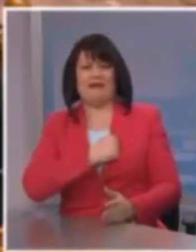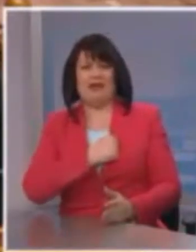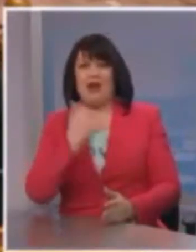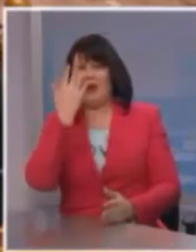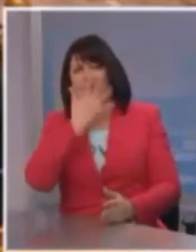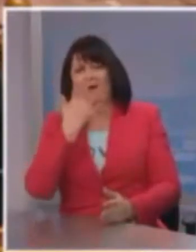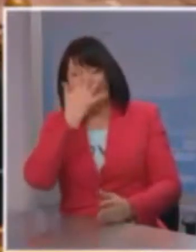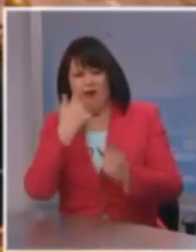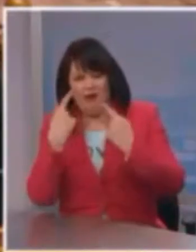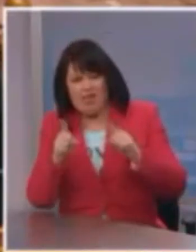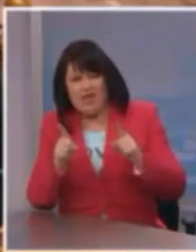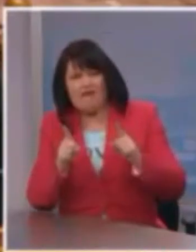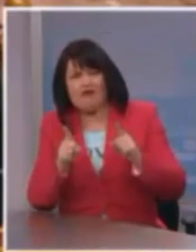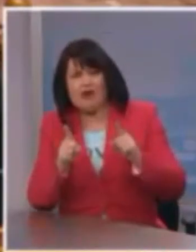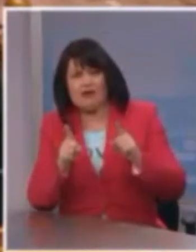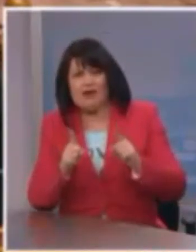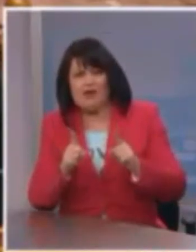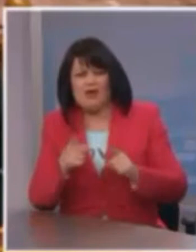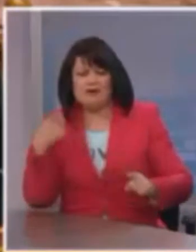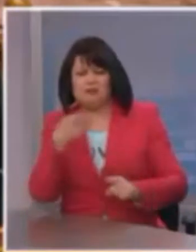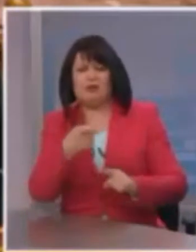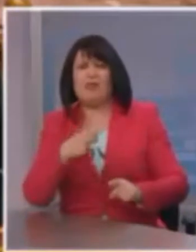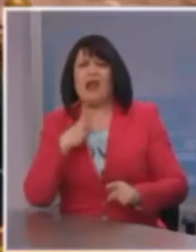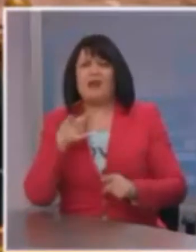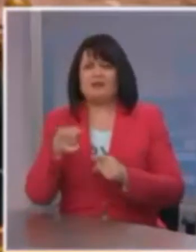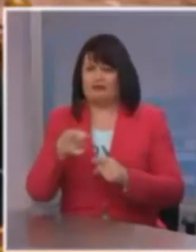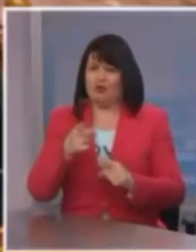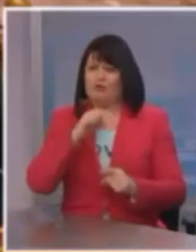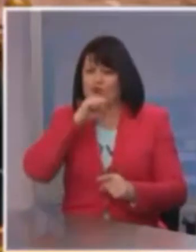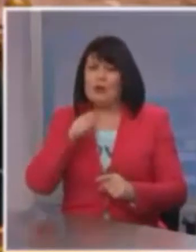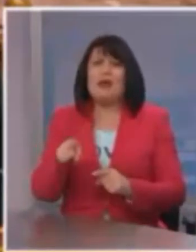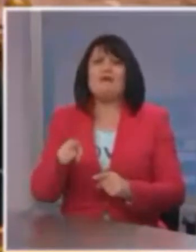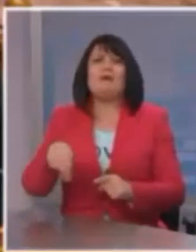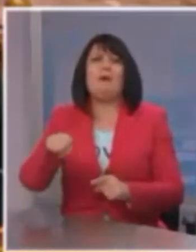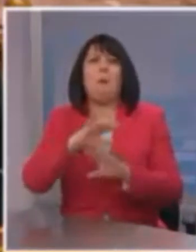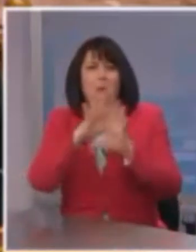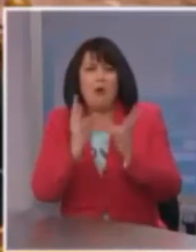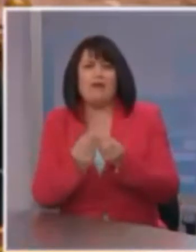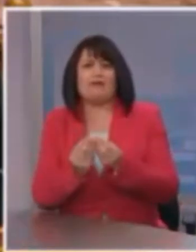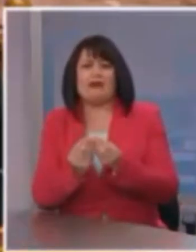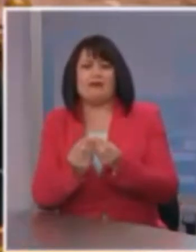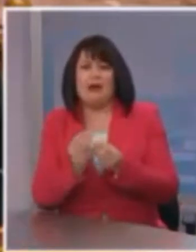εσάς και αυτό είναι κανόνα για να τον εξοντώσετε. Τελευταίο,